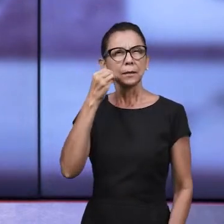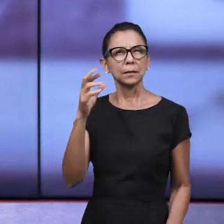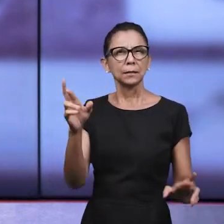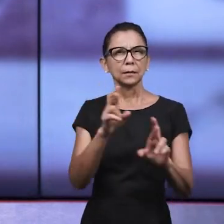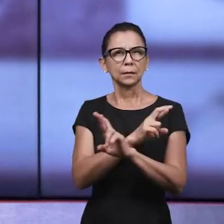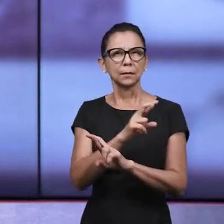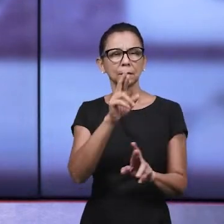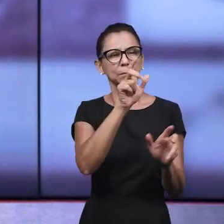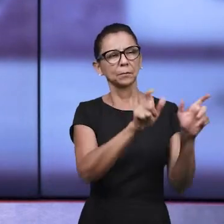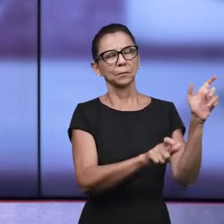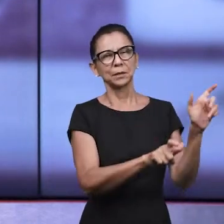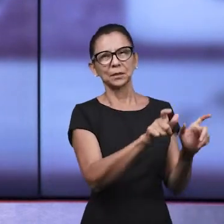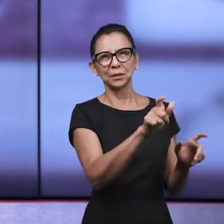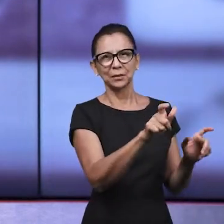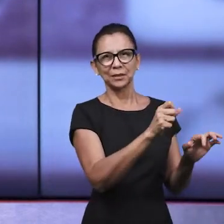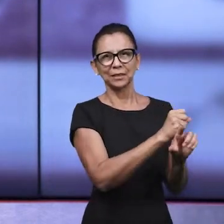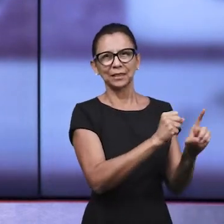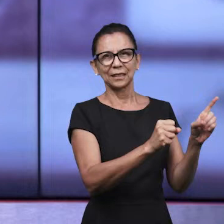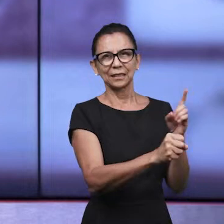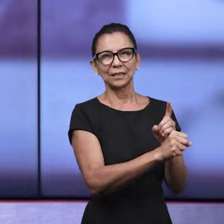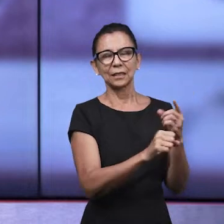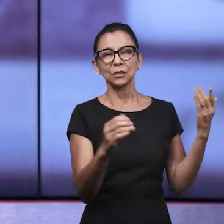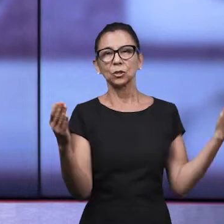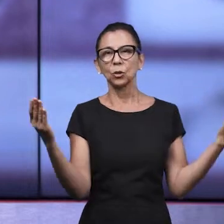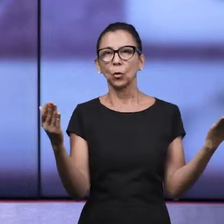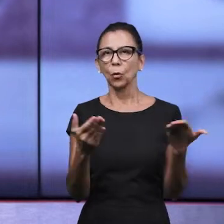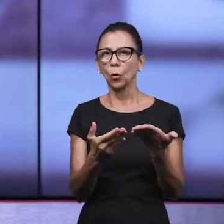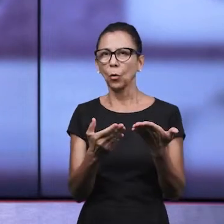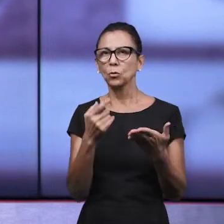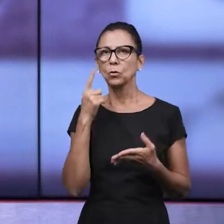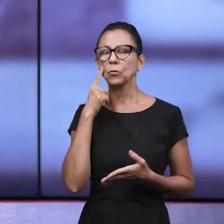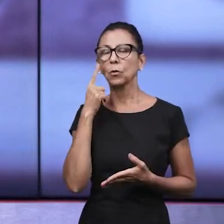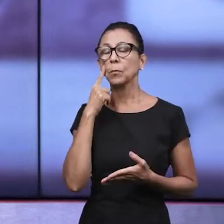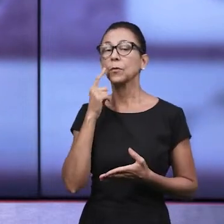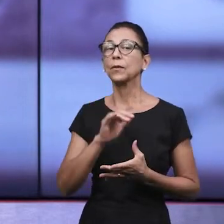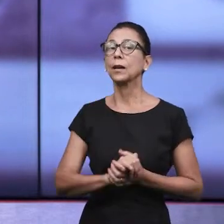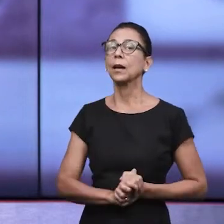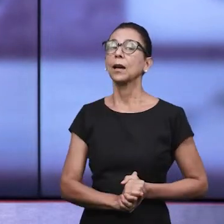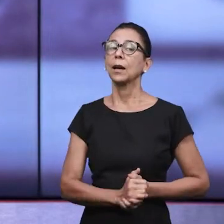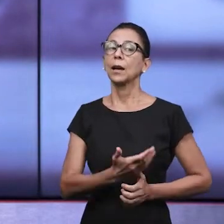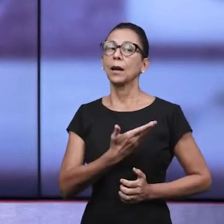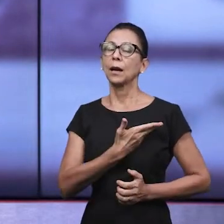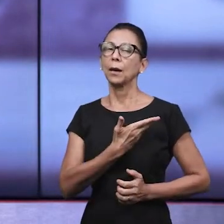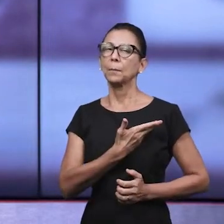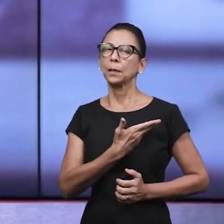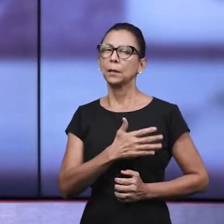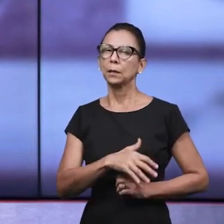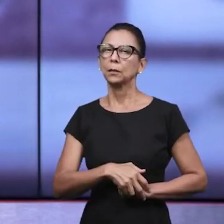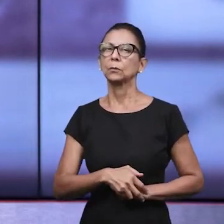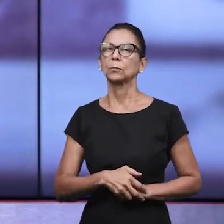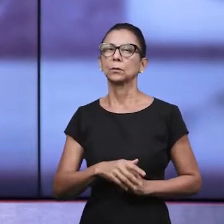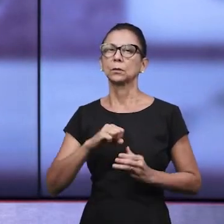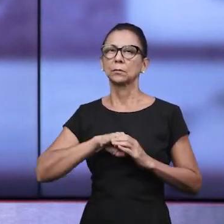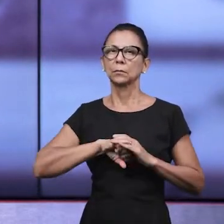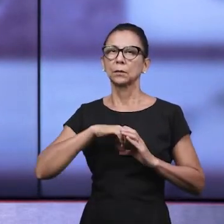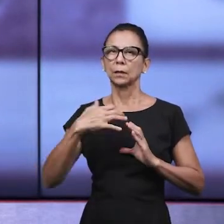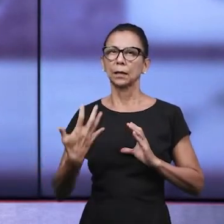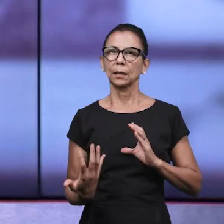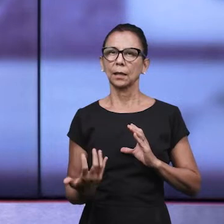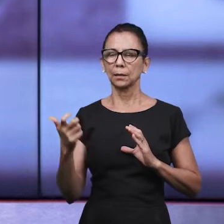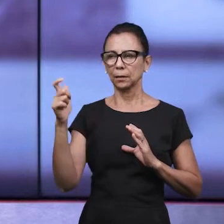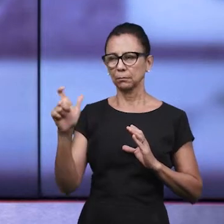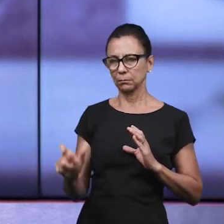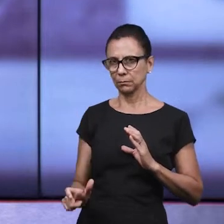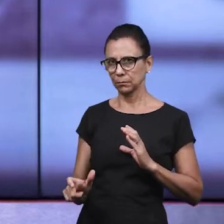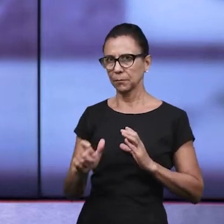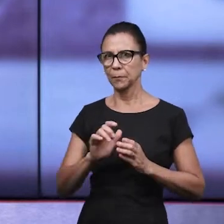autres personnes, aujourd'hui nous allons parler sur le rapport des amitiés dans la formation du caractère. On